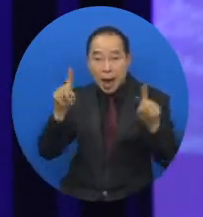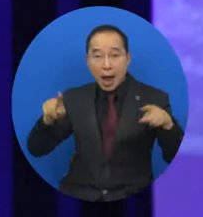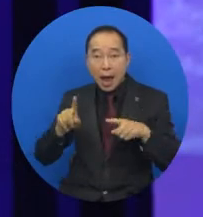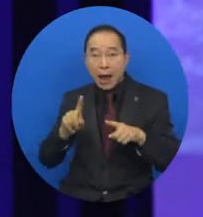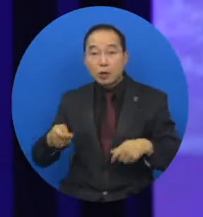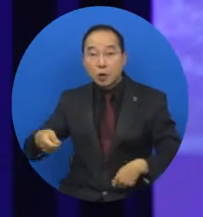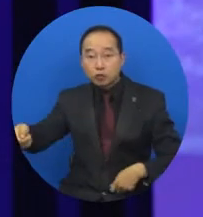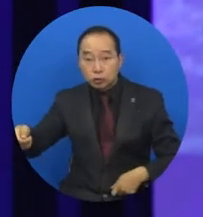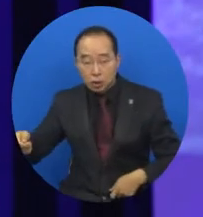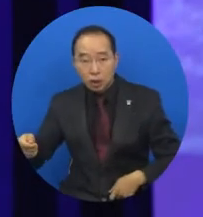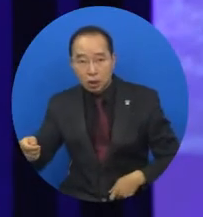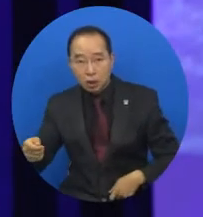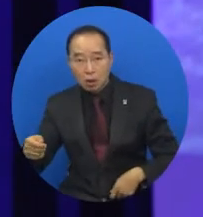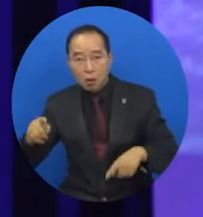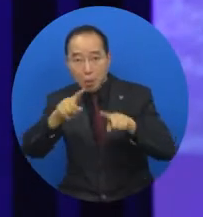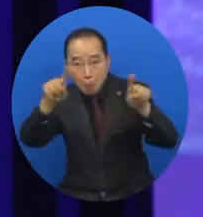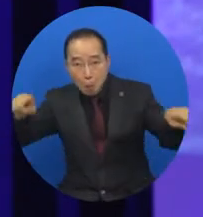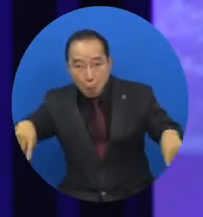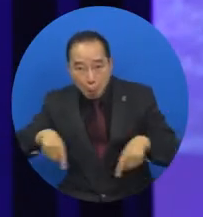하나를 더 주니까 두 개를 꼬우기 시작했어요.